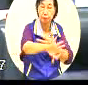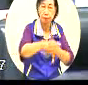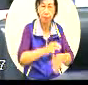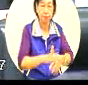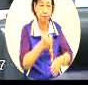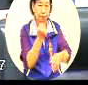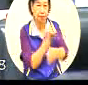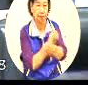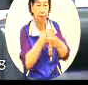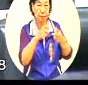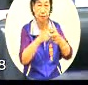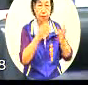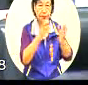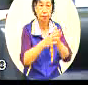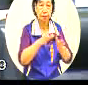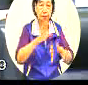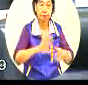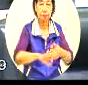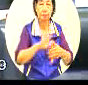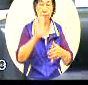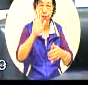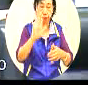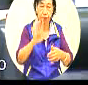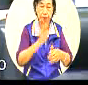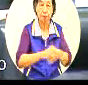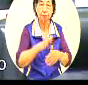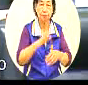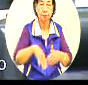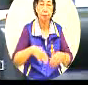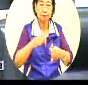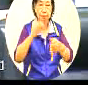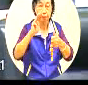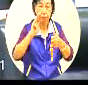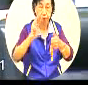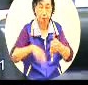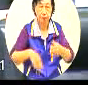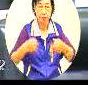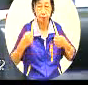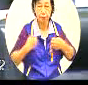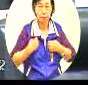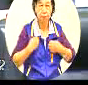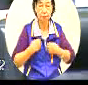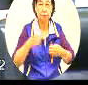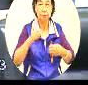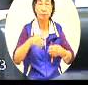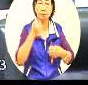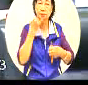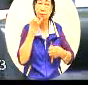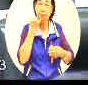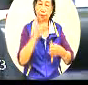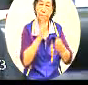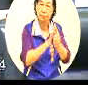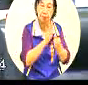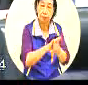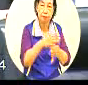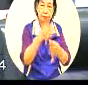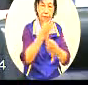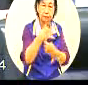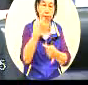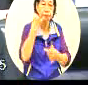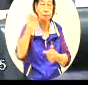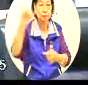训练课程，我们可以拉到旗津这边来做，这两个部分来请市长具体承诺一下。不好意思，时间有限，请针对大方